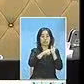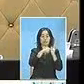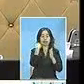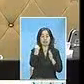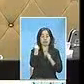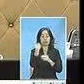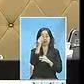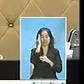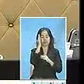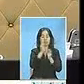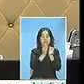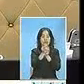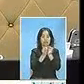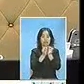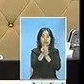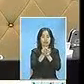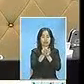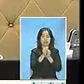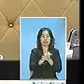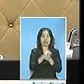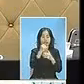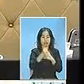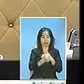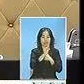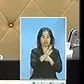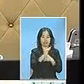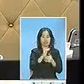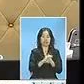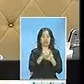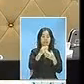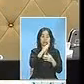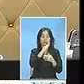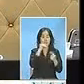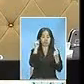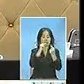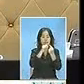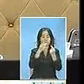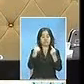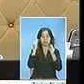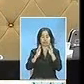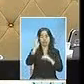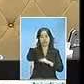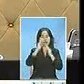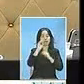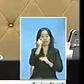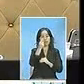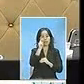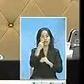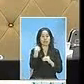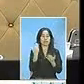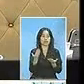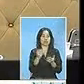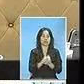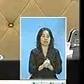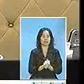ามารถชี้แจงที่ประชุมดูอ่ะนะครับถ้าท่านชี้แจงไปก็ผมก็มีคนขึ้นลุกขึ้นอีก ท่านประธานครับ ได้